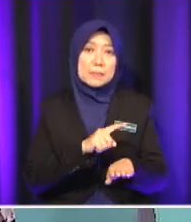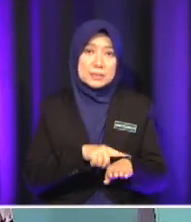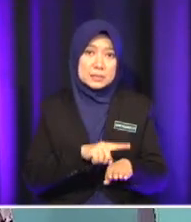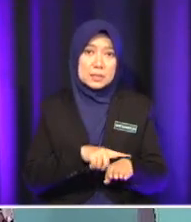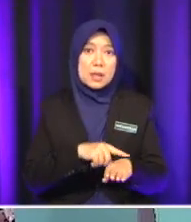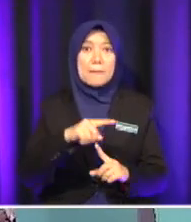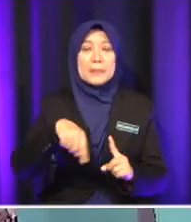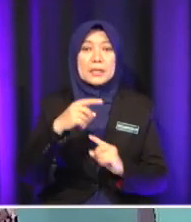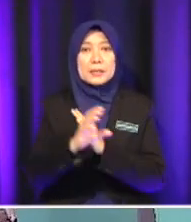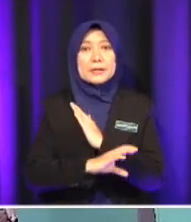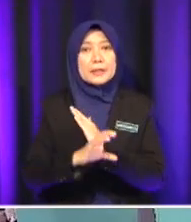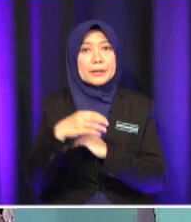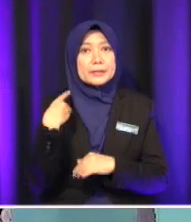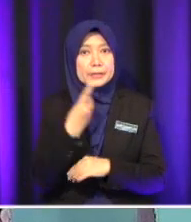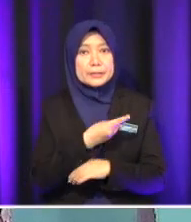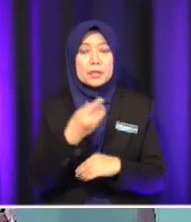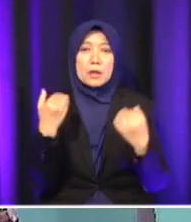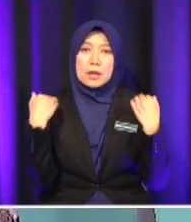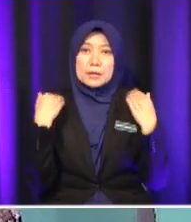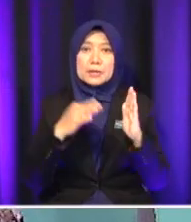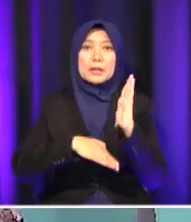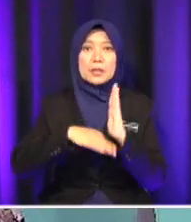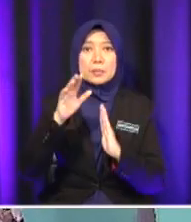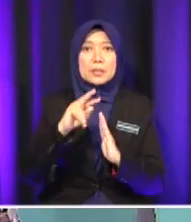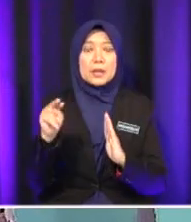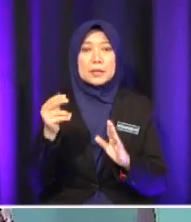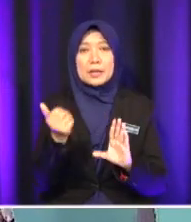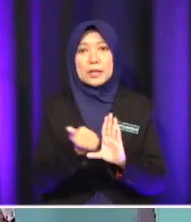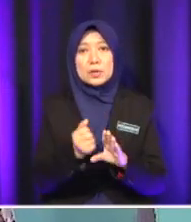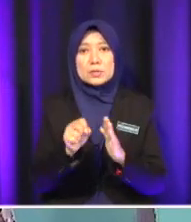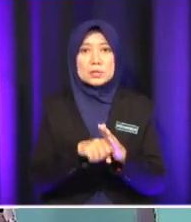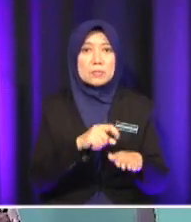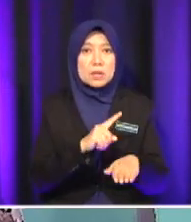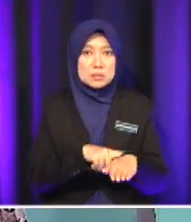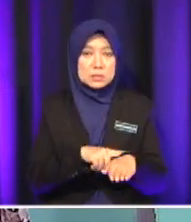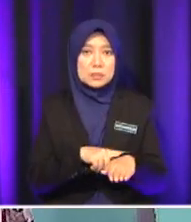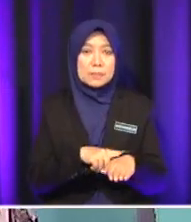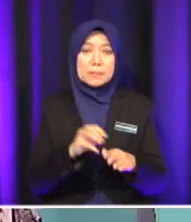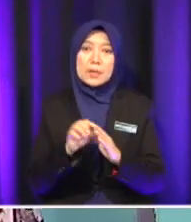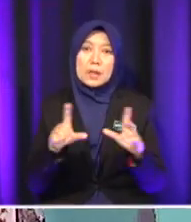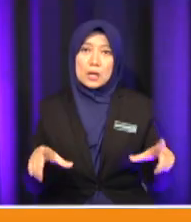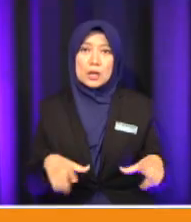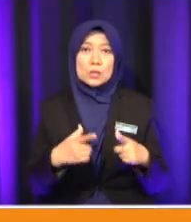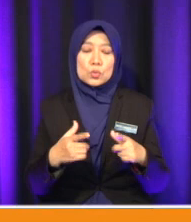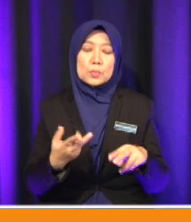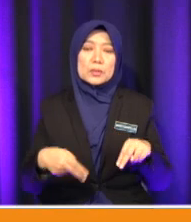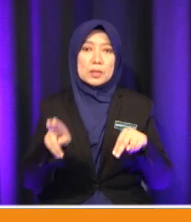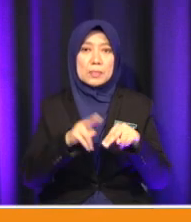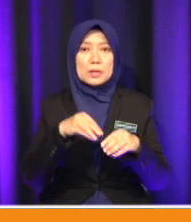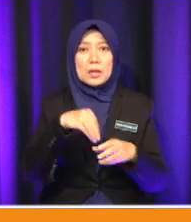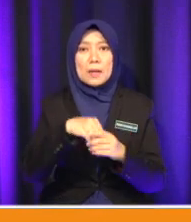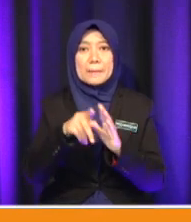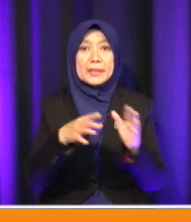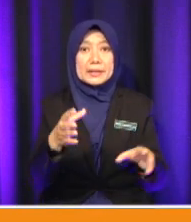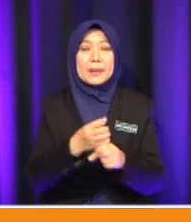negara kita mengalami lebih ekonomis yang pertamanya berlaku peningkatan dalam pendapatan